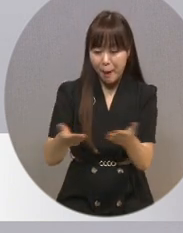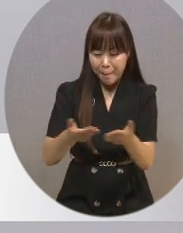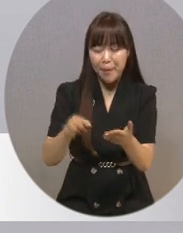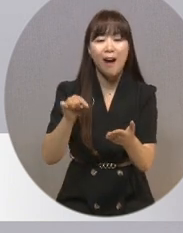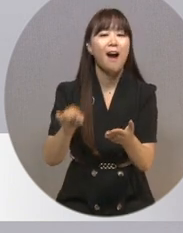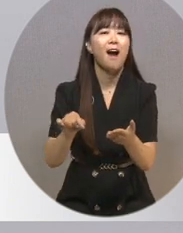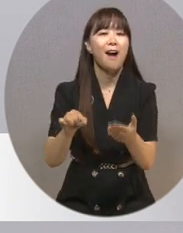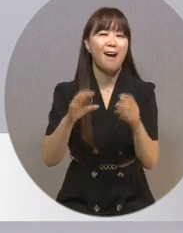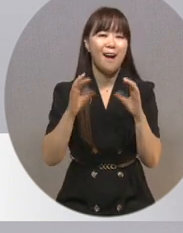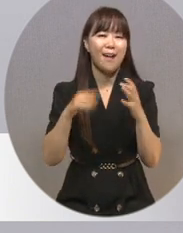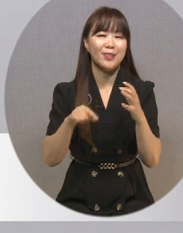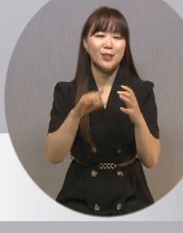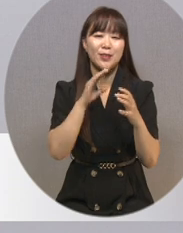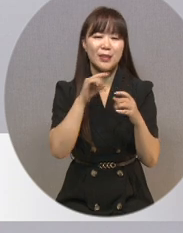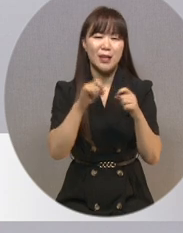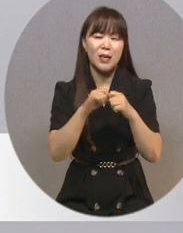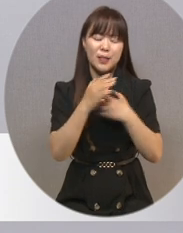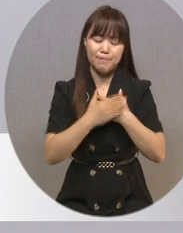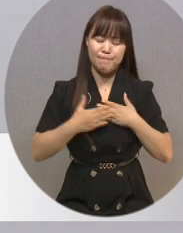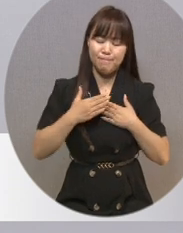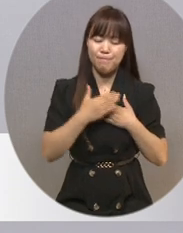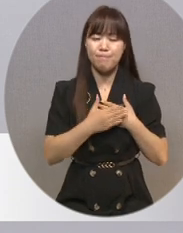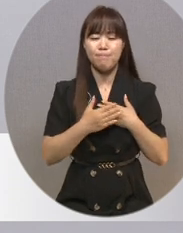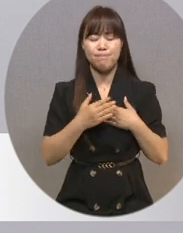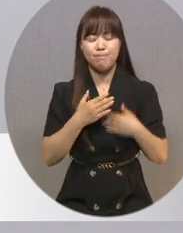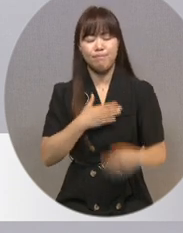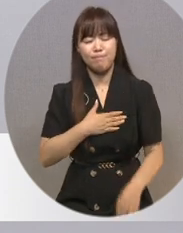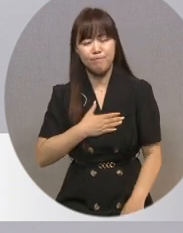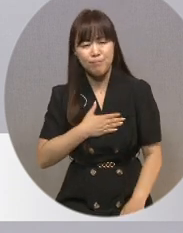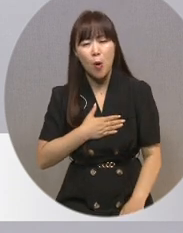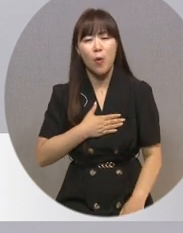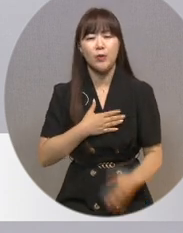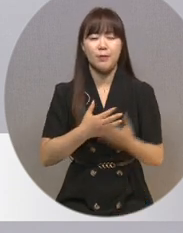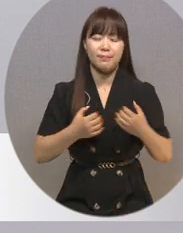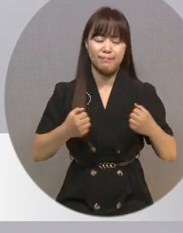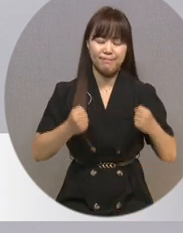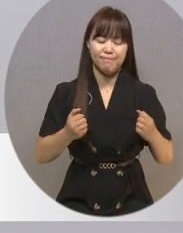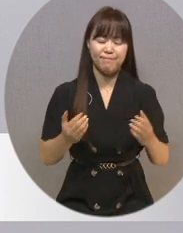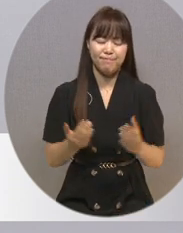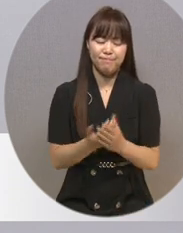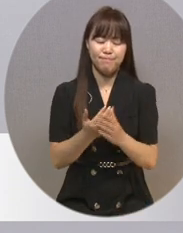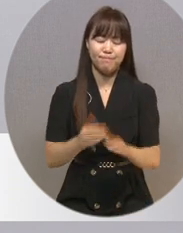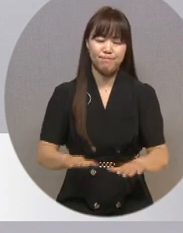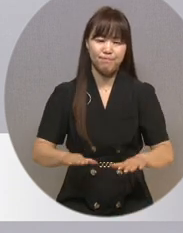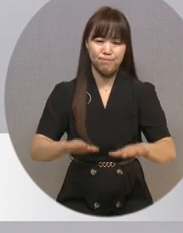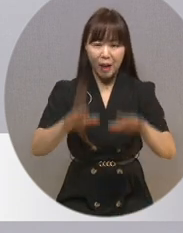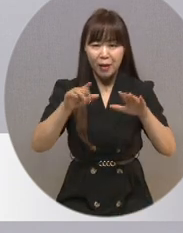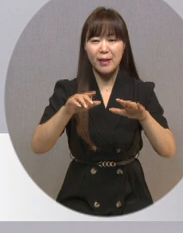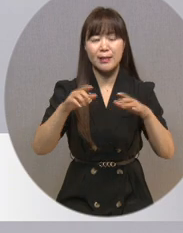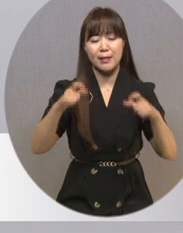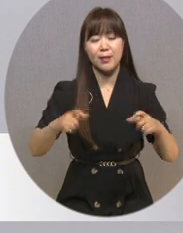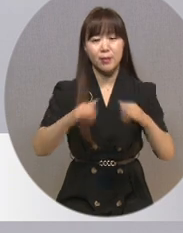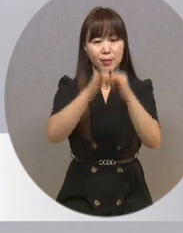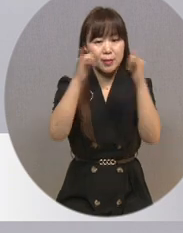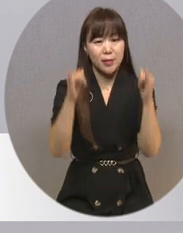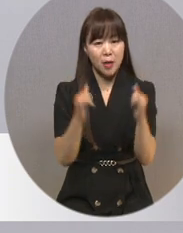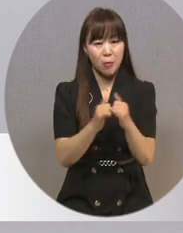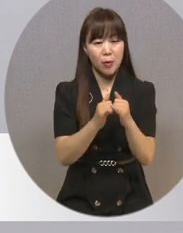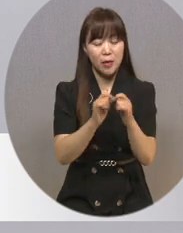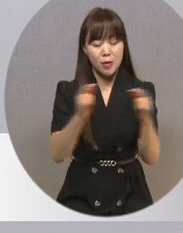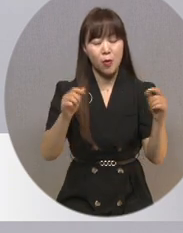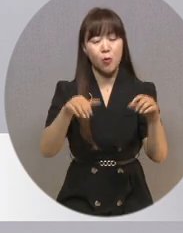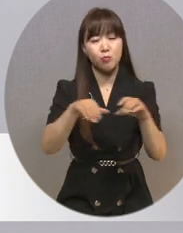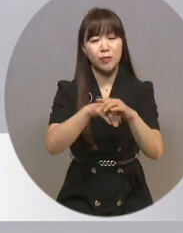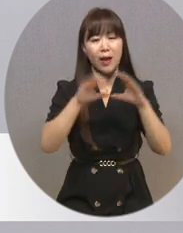주심으로써 아이들이 정서적이나 신체적으로 너무 건강하게 잘 자랄 수 있도록 지역사회에서 다문화가족 아이들에게